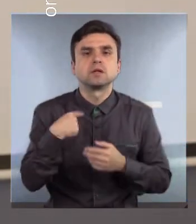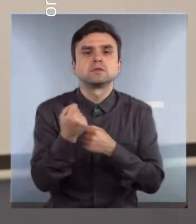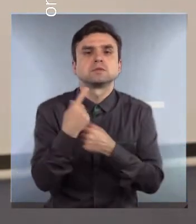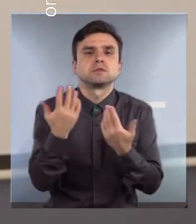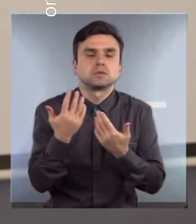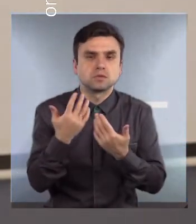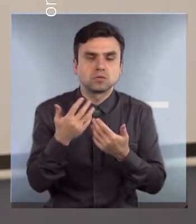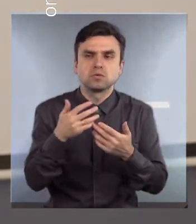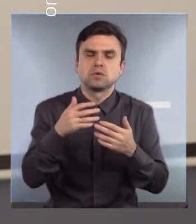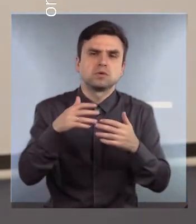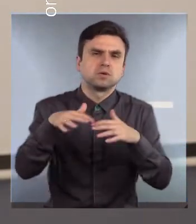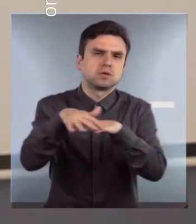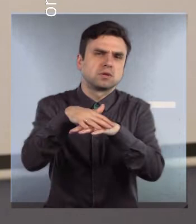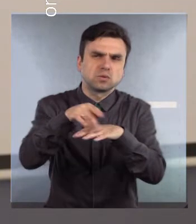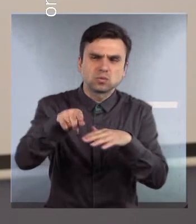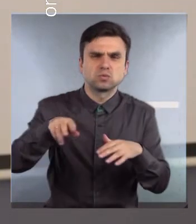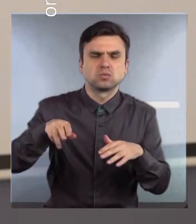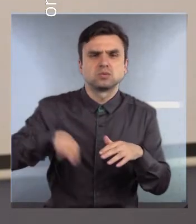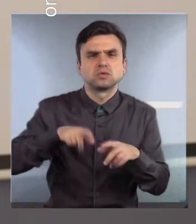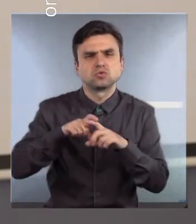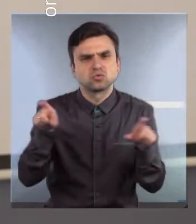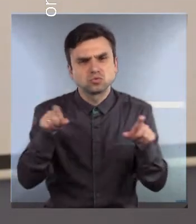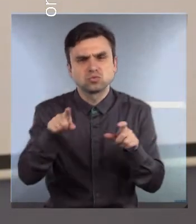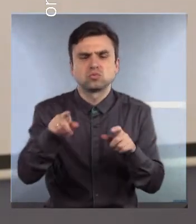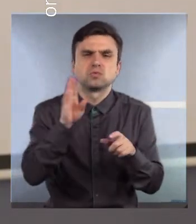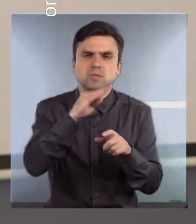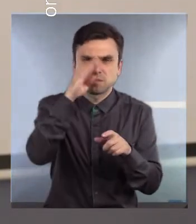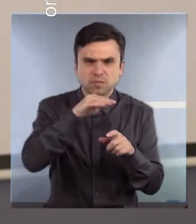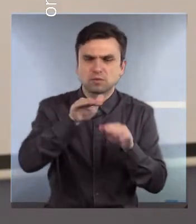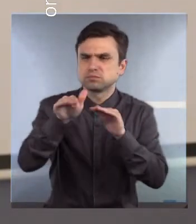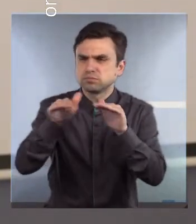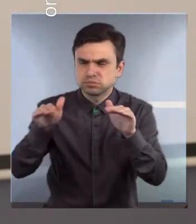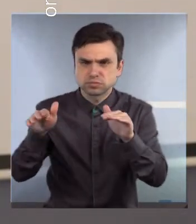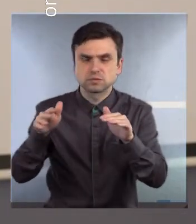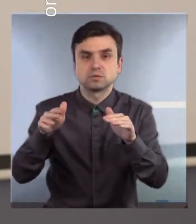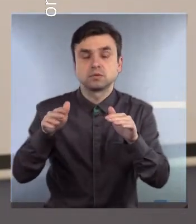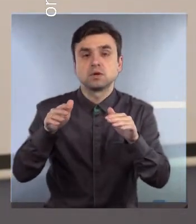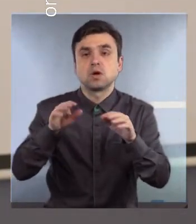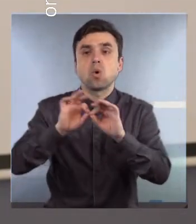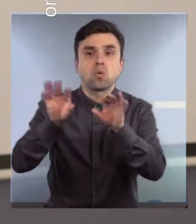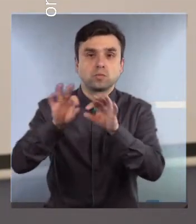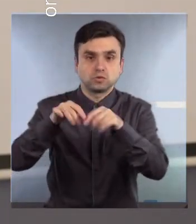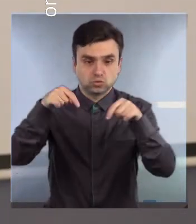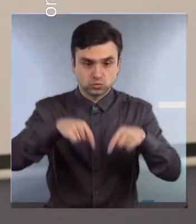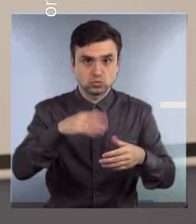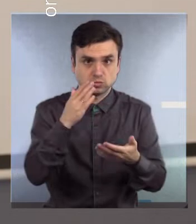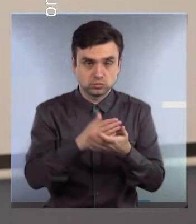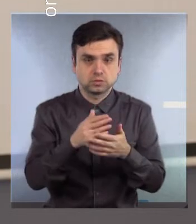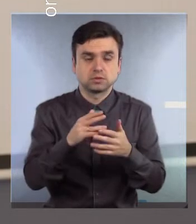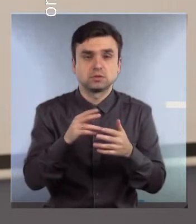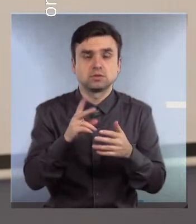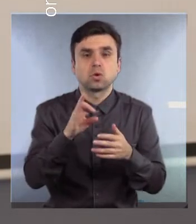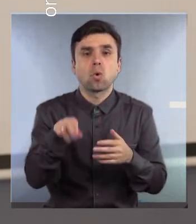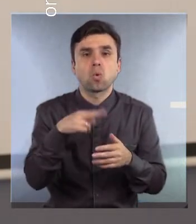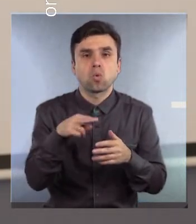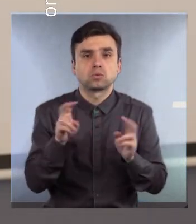яка безкоштовно надає всю методичну документацію по впровадженню занять. Їхнє завдання – знайти волонтера